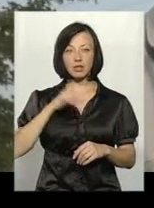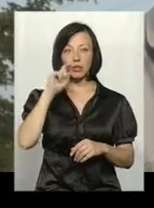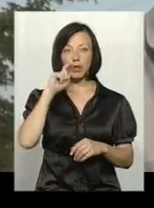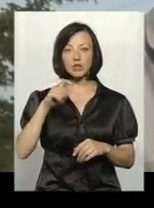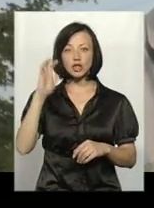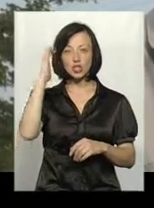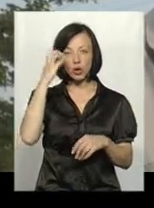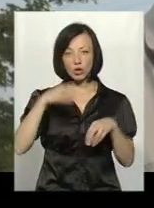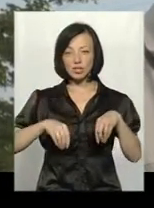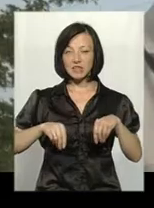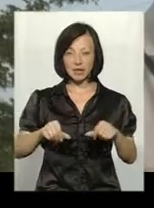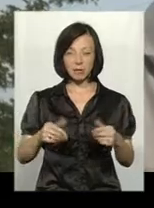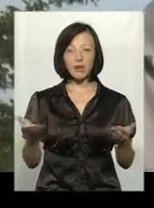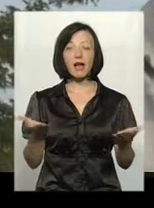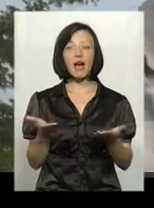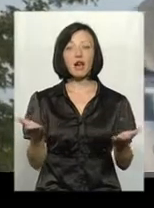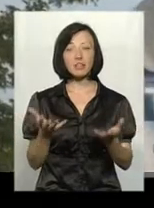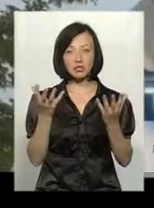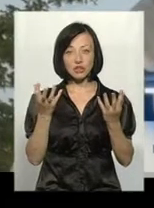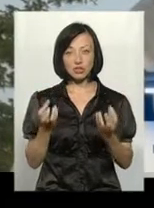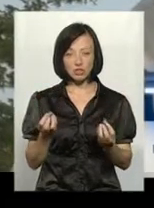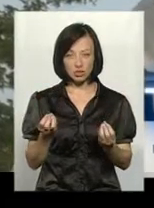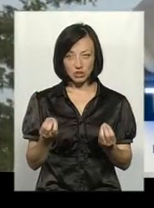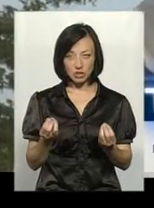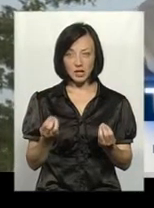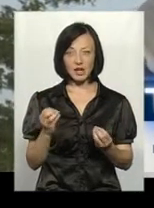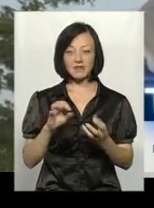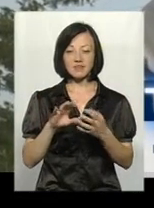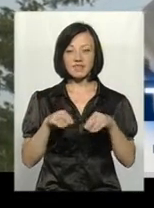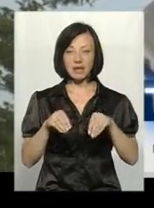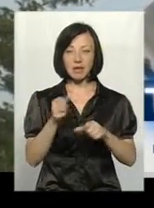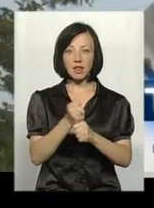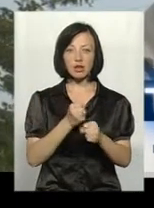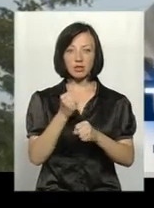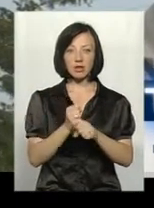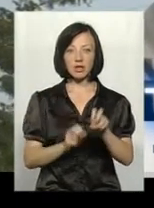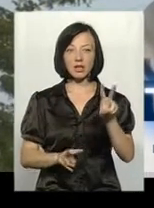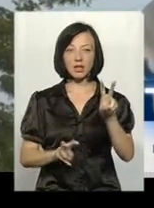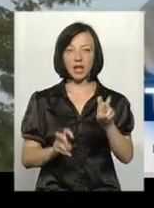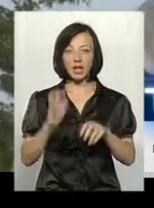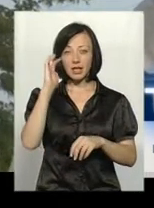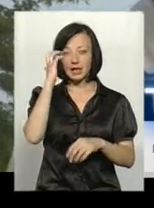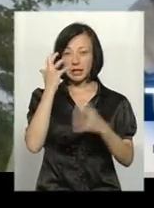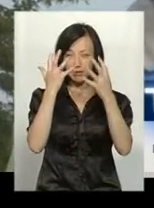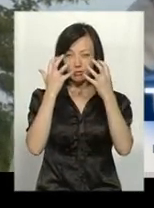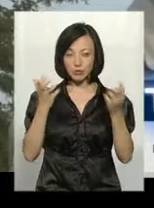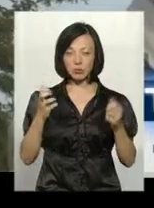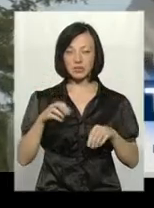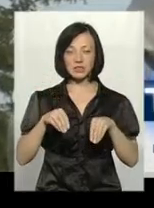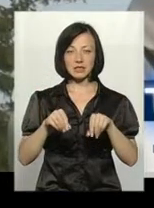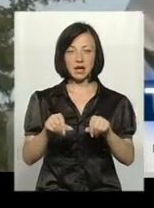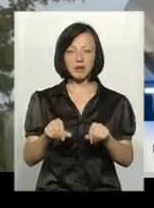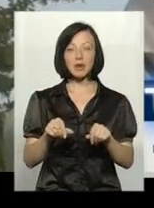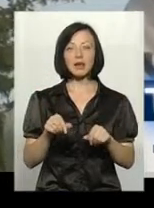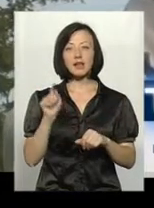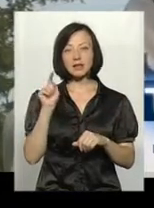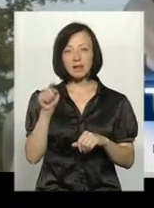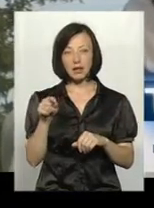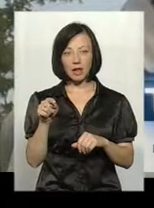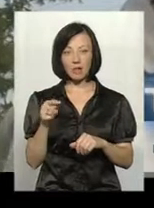чорноземи, які ще у землеробстві називають дрімучі чорноземи. Тому що там